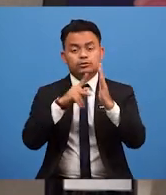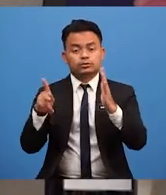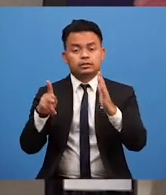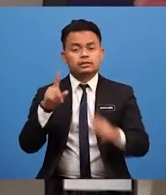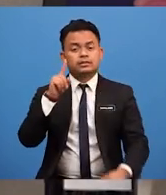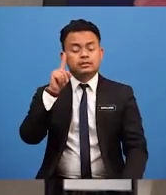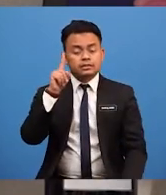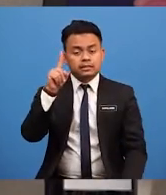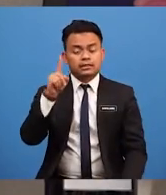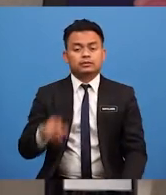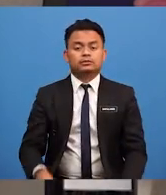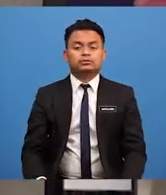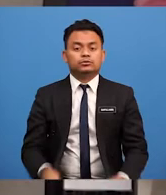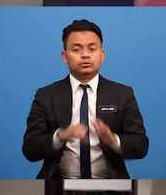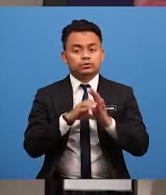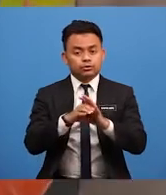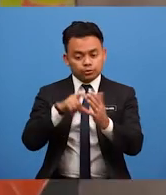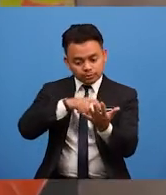batik.